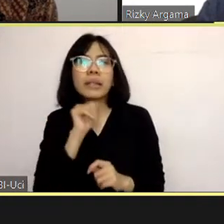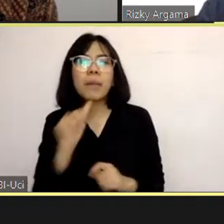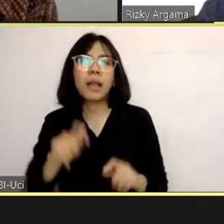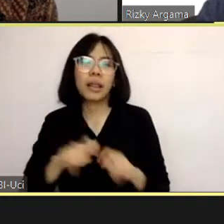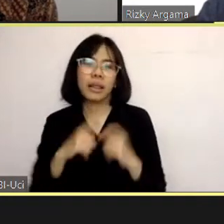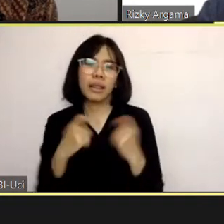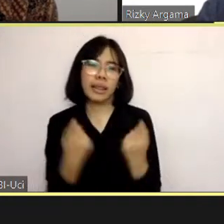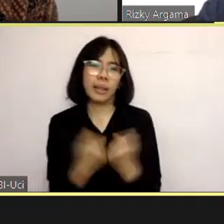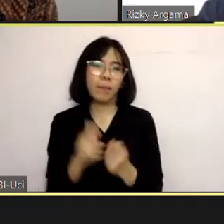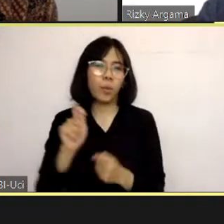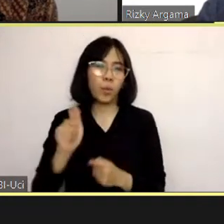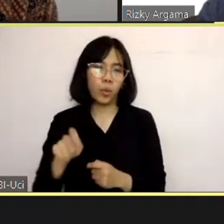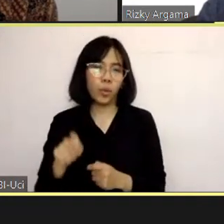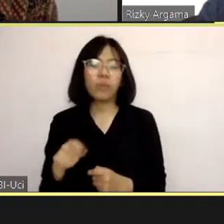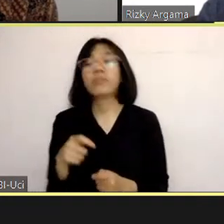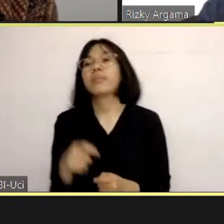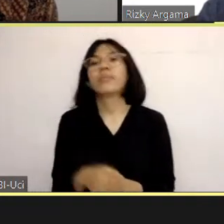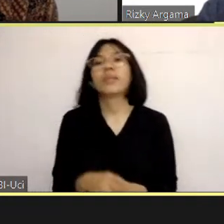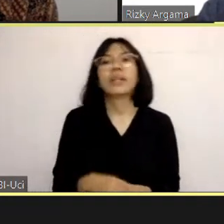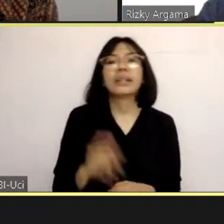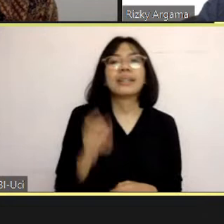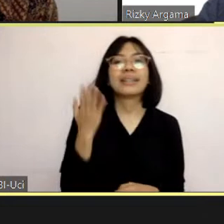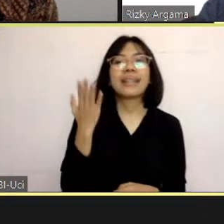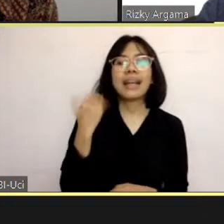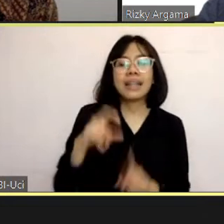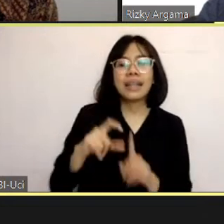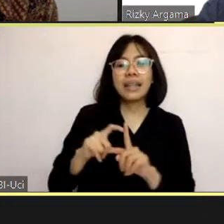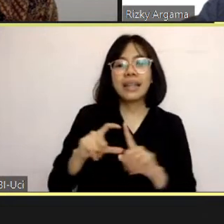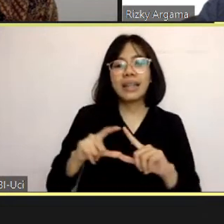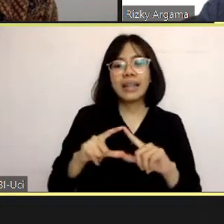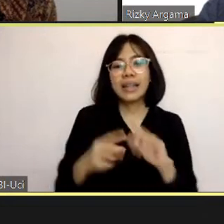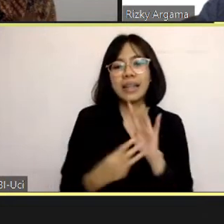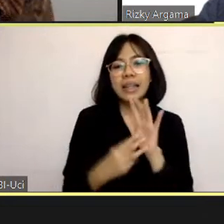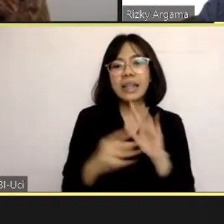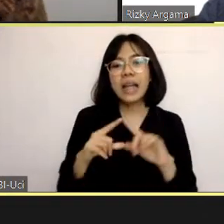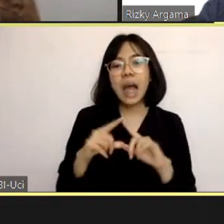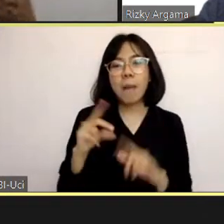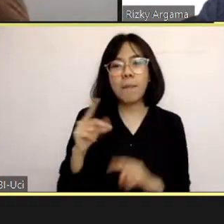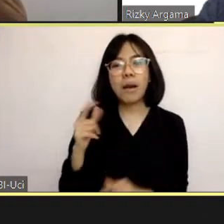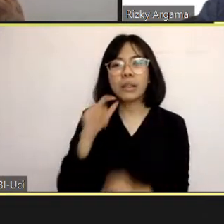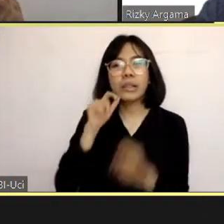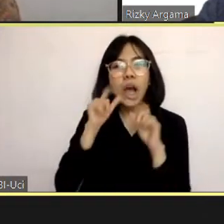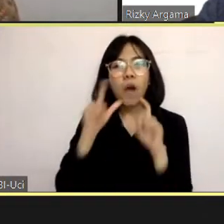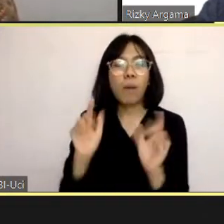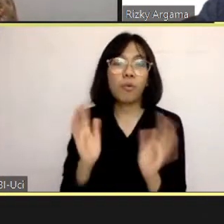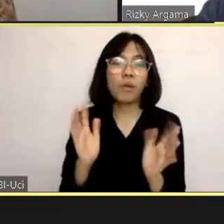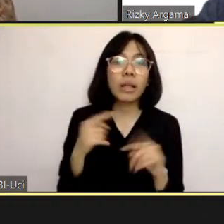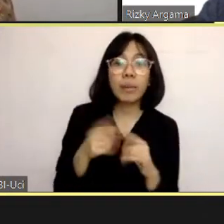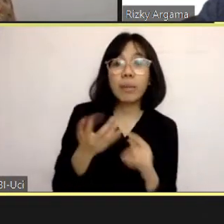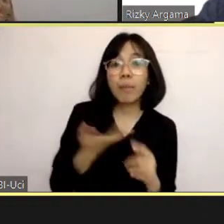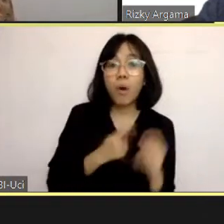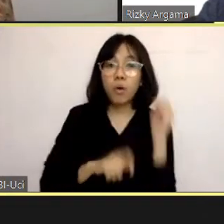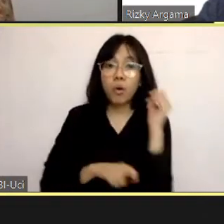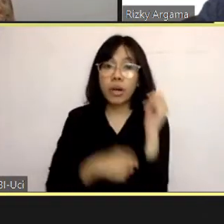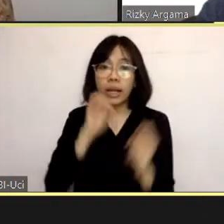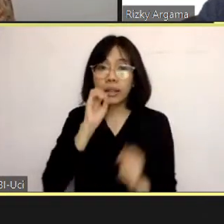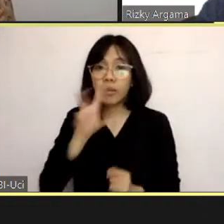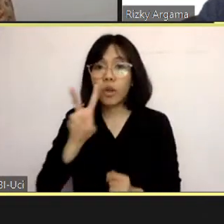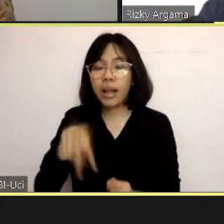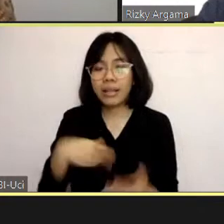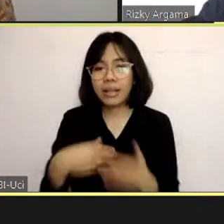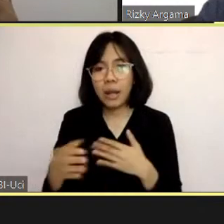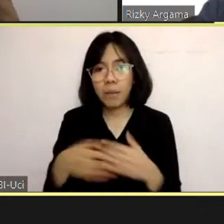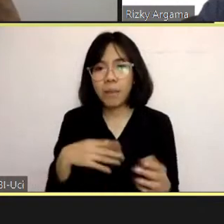Ini tadi sempat disinggung oleh Mas Damar, tapi nanti kalau masih mau ditanggapi silakan. Kemudian ada pertanyaan dari Kuku